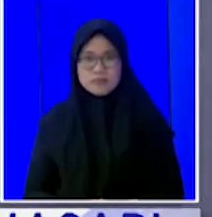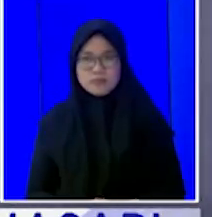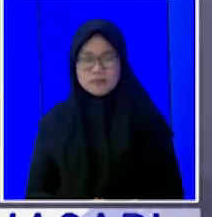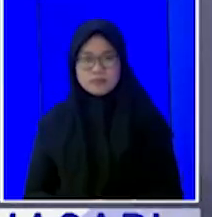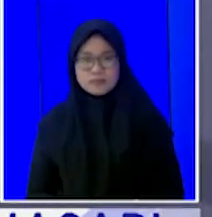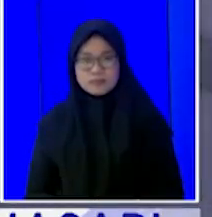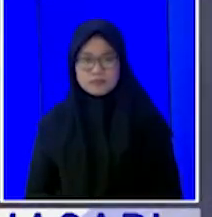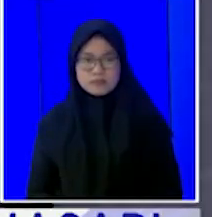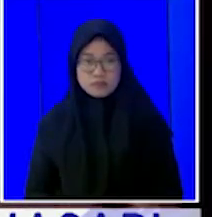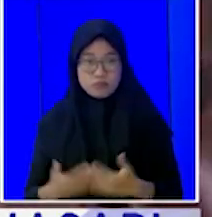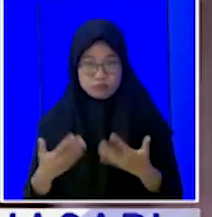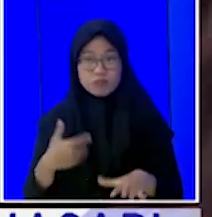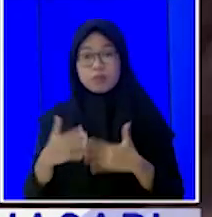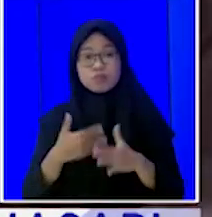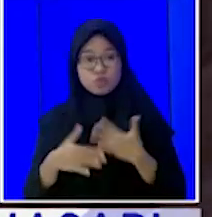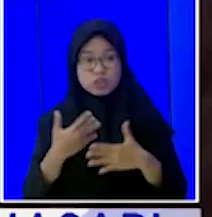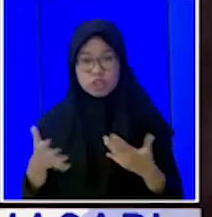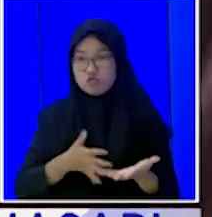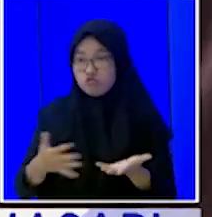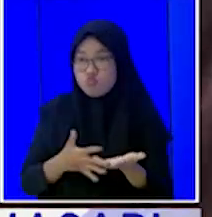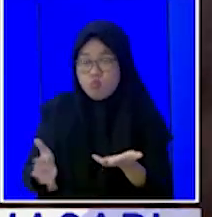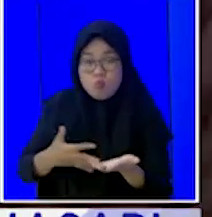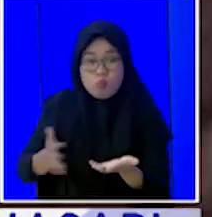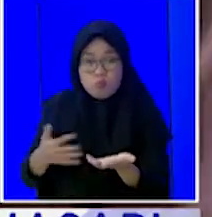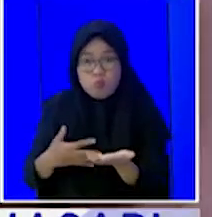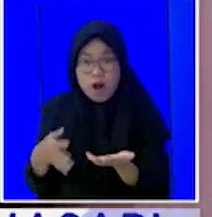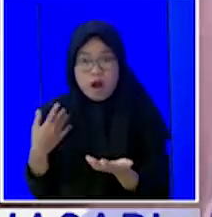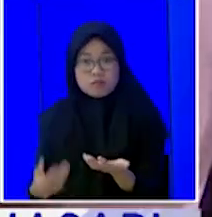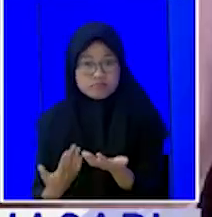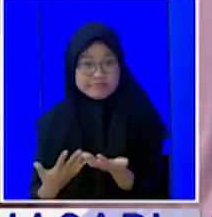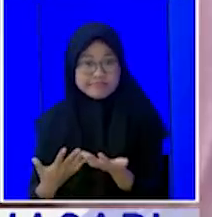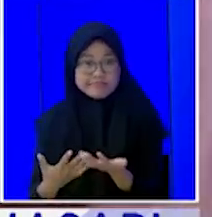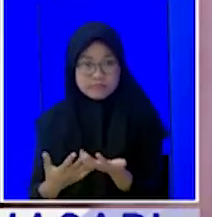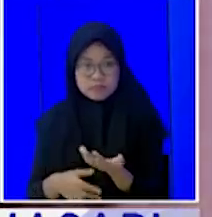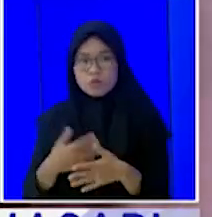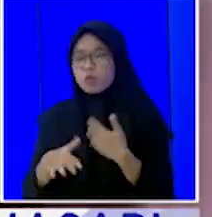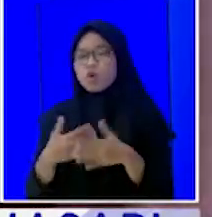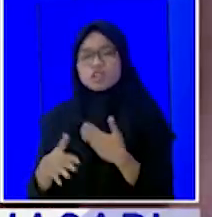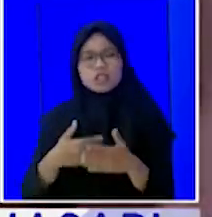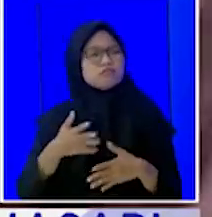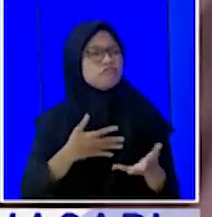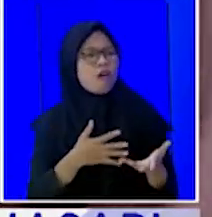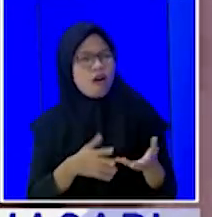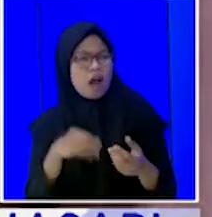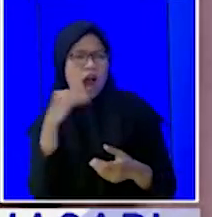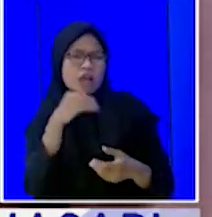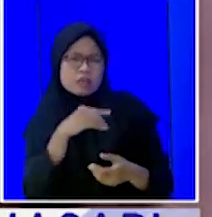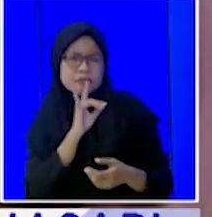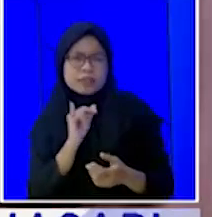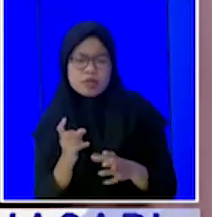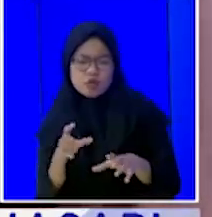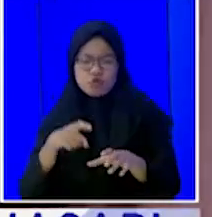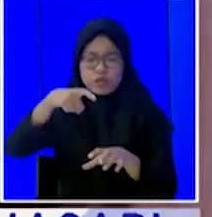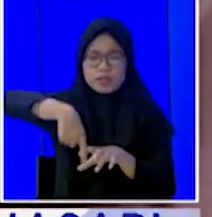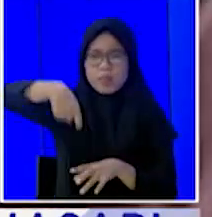Nah, ini dia nih proses pengasapan nih, Mbak Nadia. Nah, ini proses ngasapnya, udah kita masukin. Sebelum ini kita